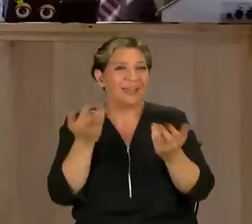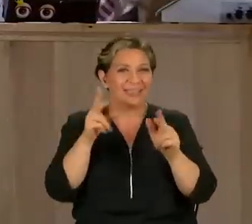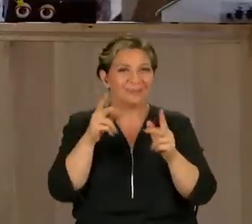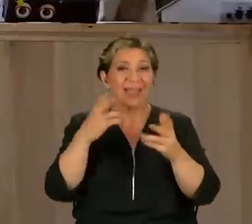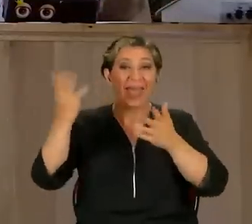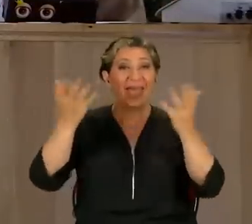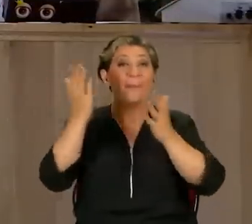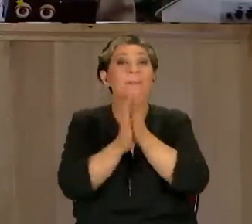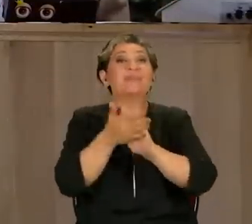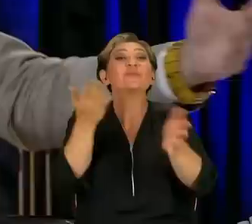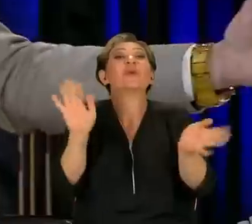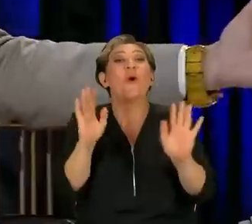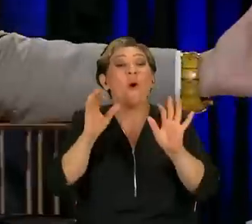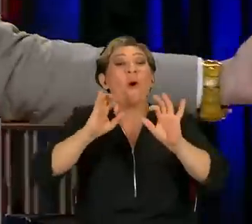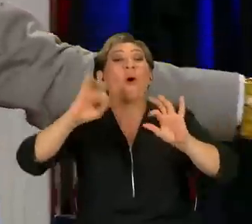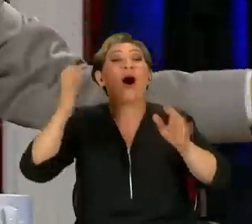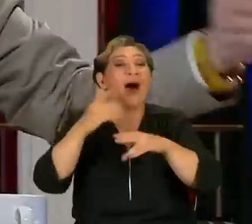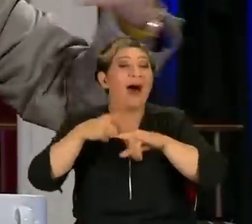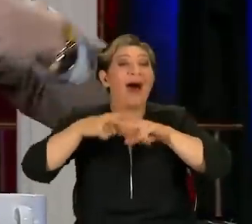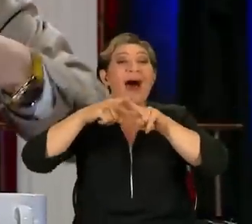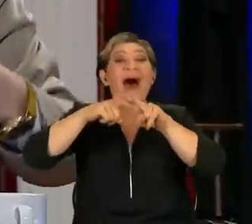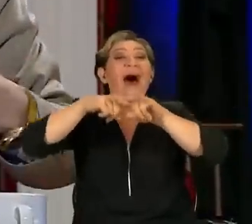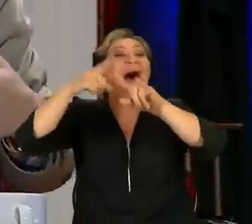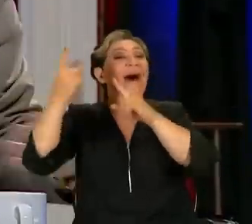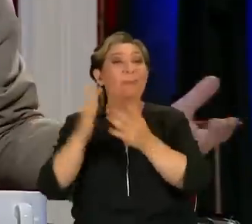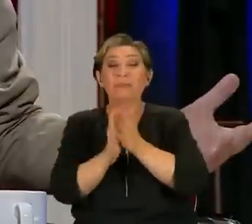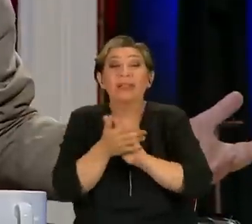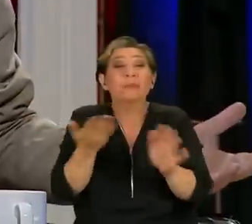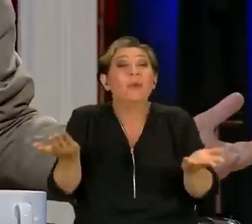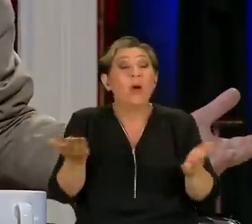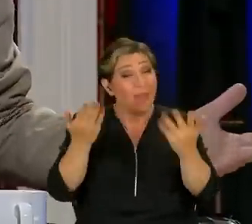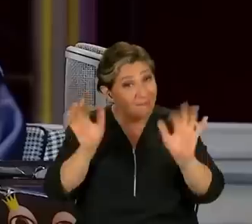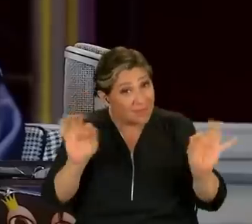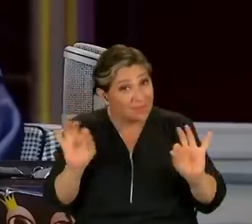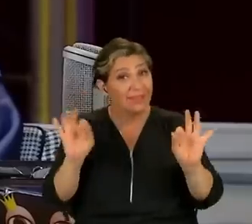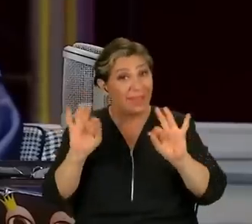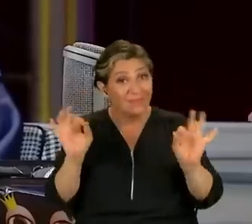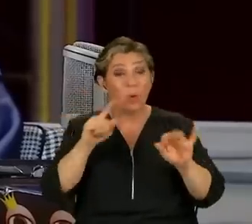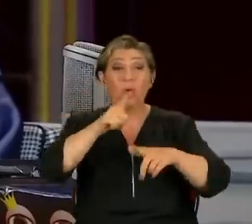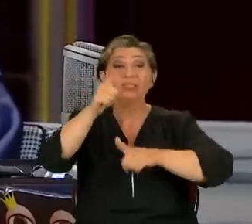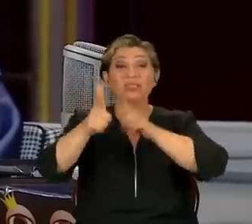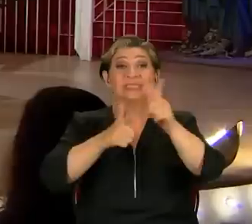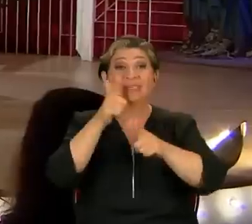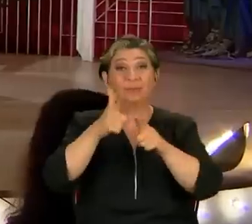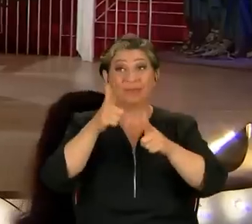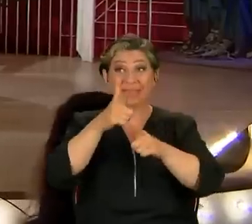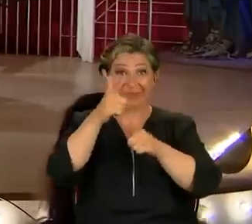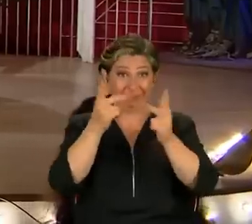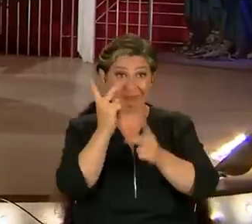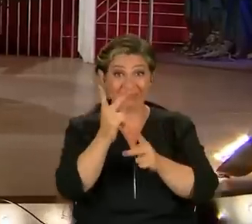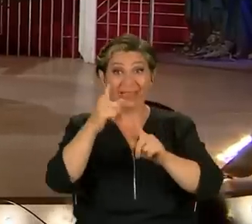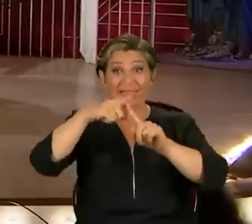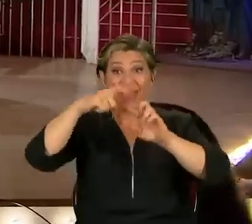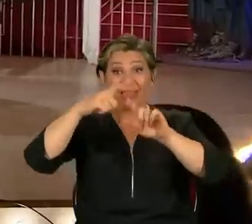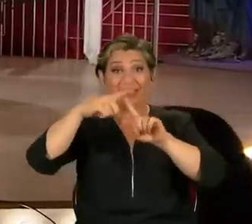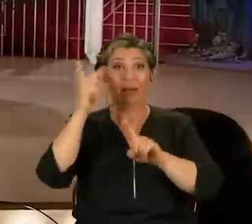Oh diye yani bitmiyor. Oh'lar, ah'lar, uh'lar. Evet evet ve o bitmiyor. Çekim klibi